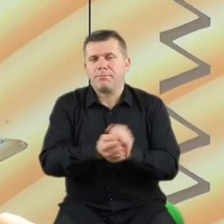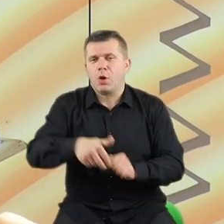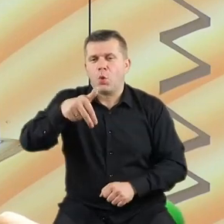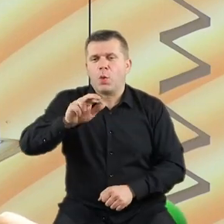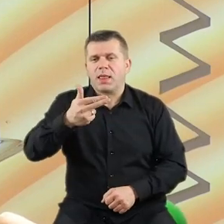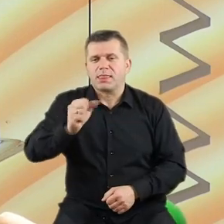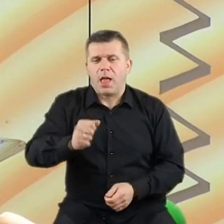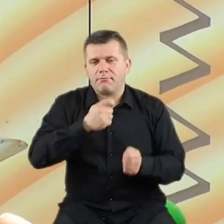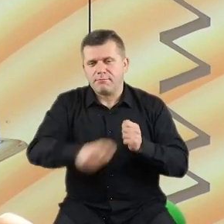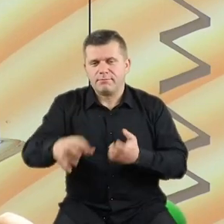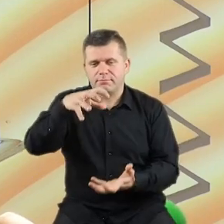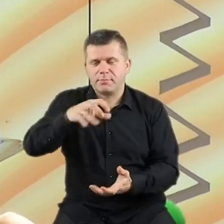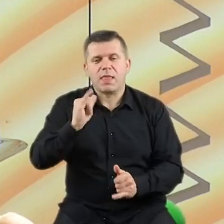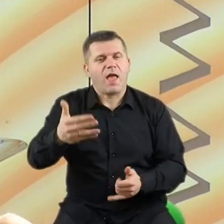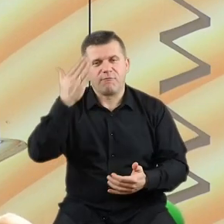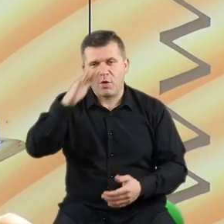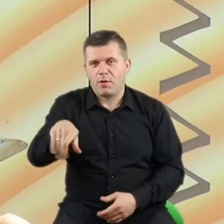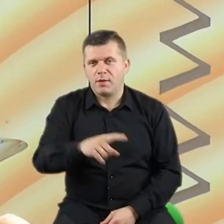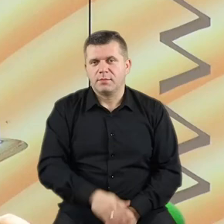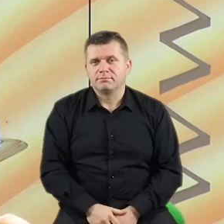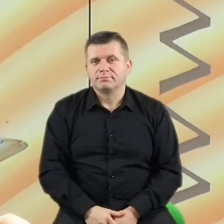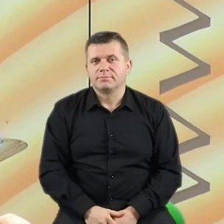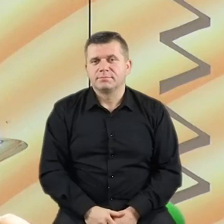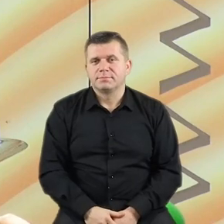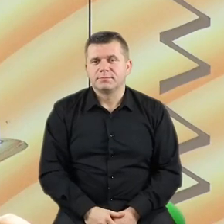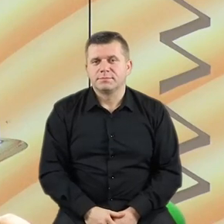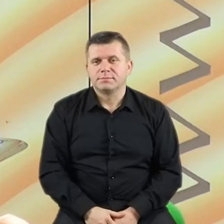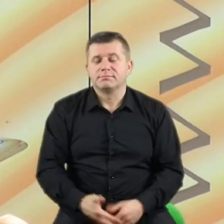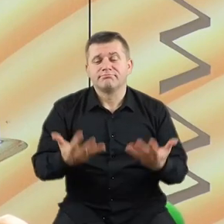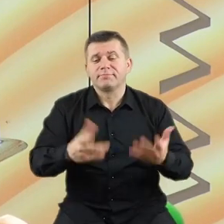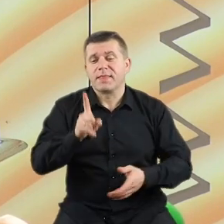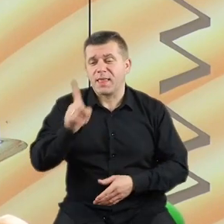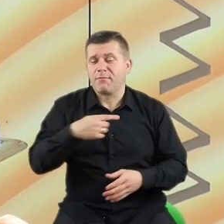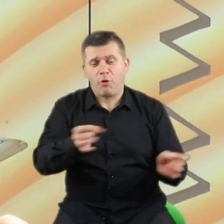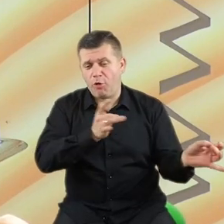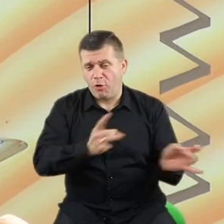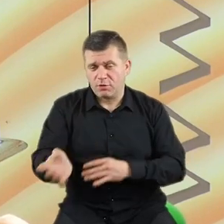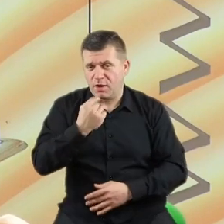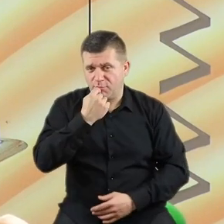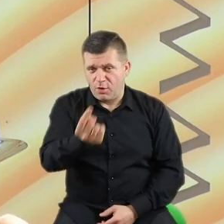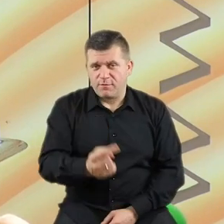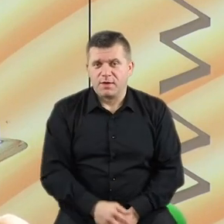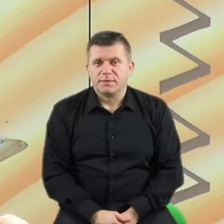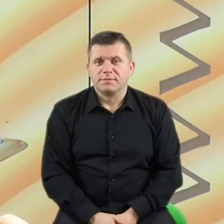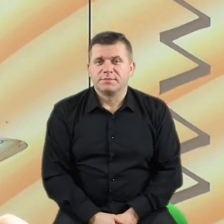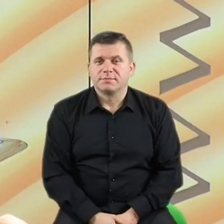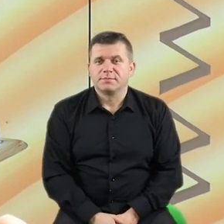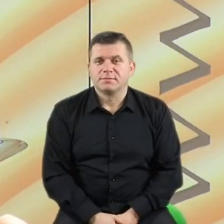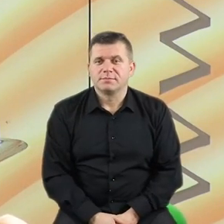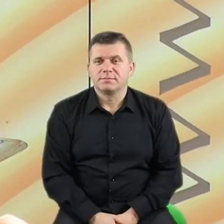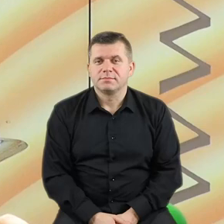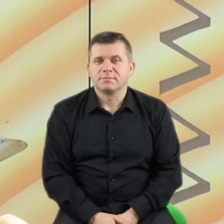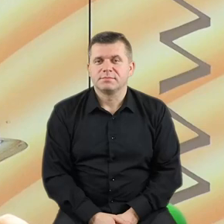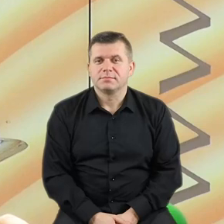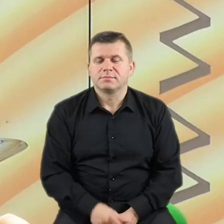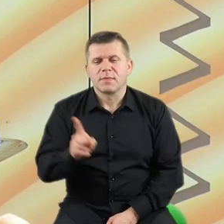bo to zależy, co kto woli. Więc naprawdę polecam. Niestety tam, ja od razu mówię, bo to jest, tam jest Patronite,